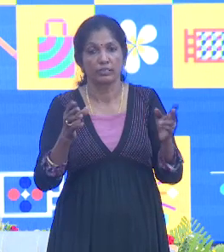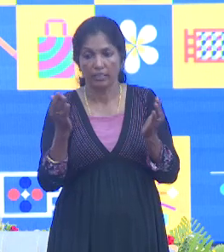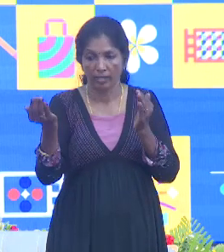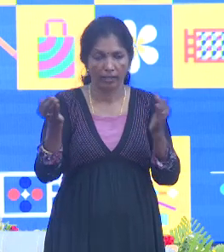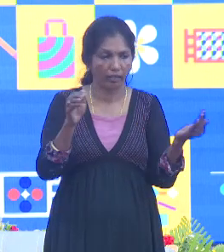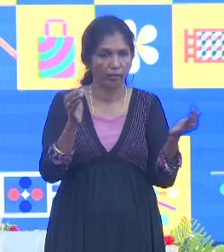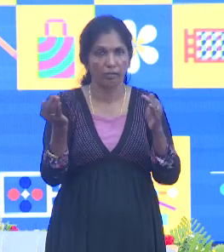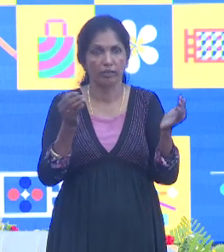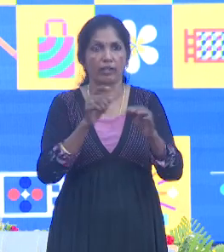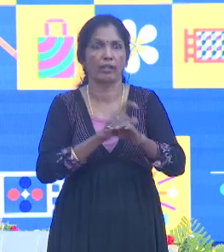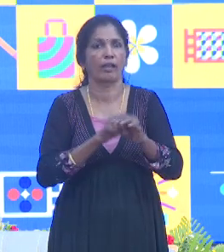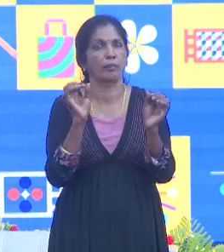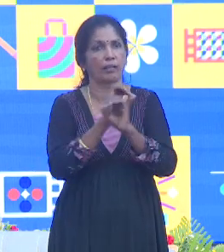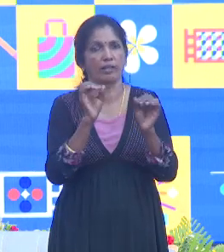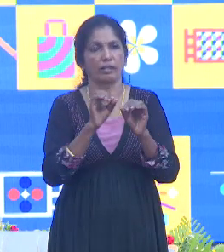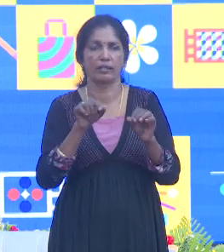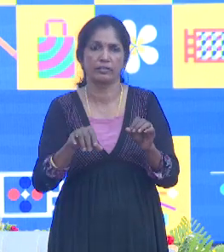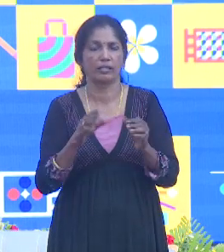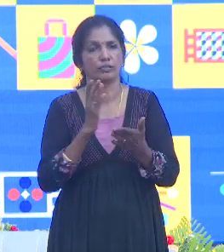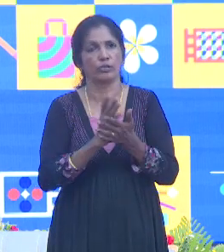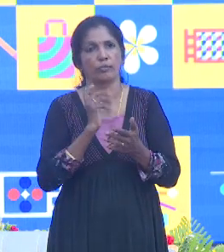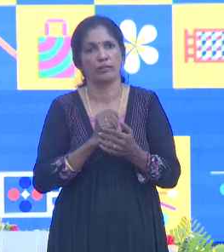പോകാൻ സമയമില്ലാത്തതുകൊണ്ട് ഞാൻ അതിലേക്ക് പോകുന്നില്ല.